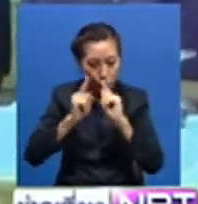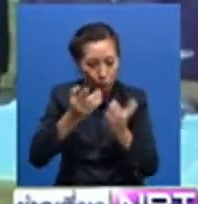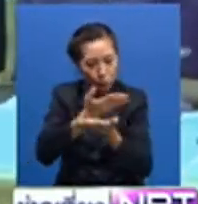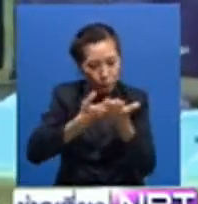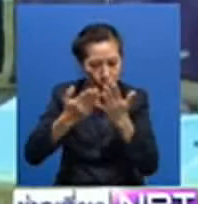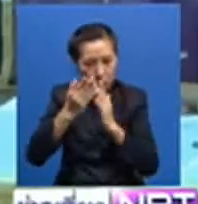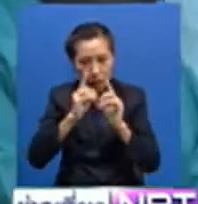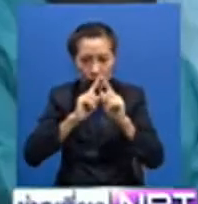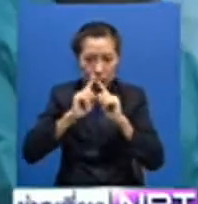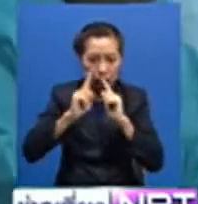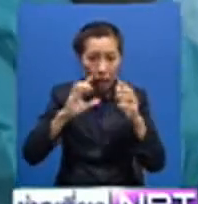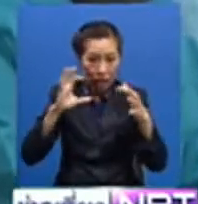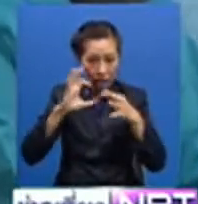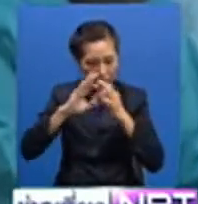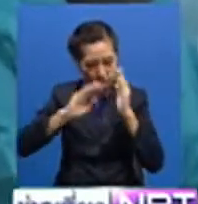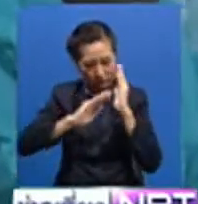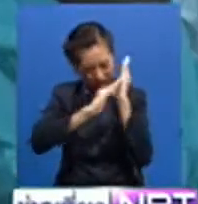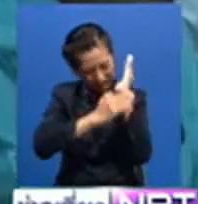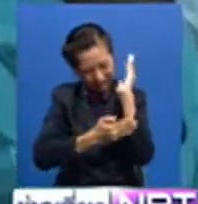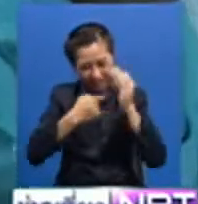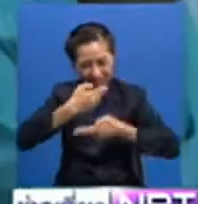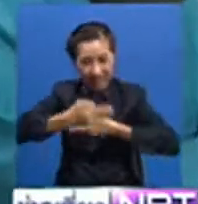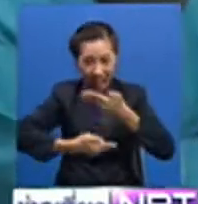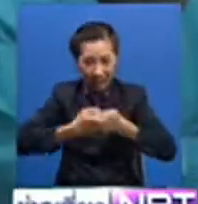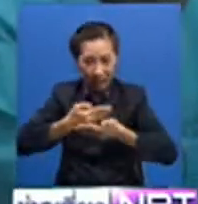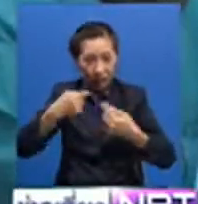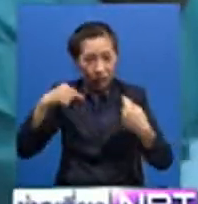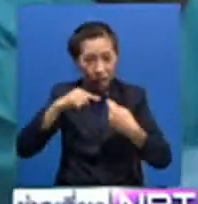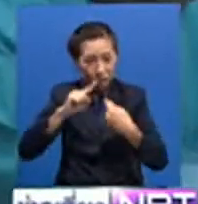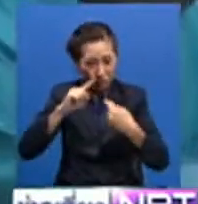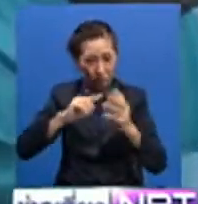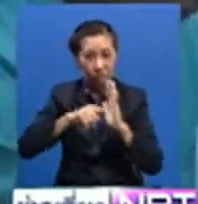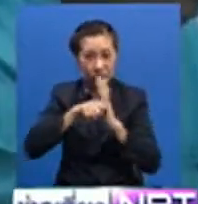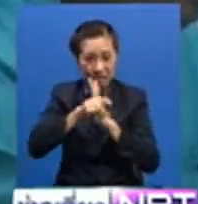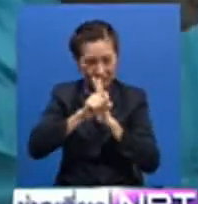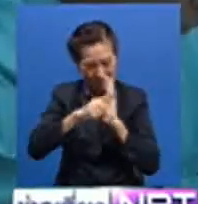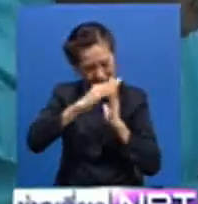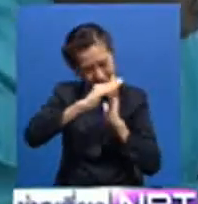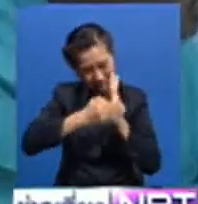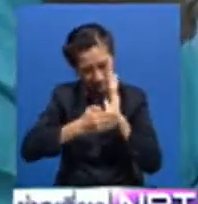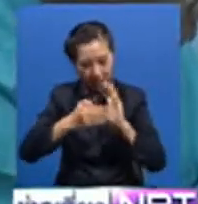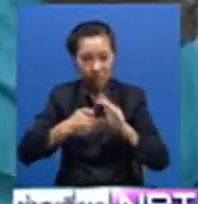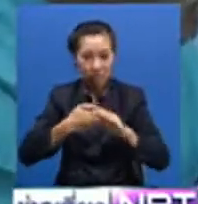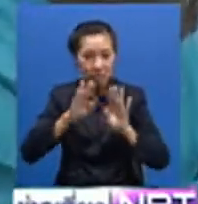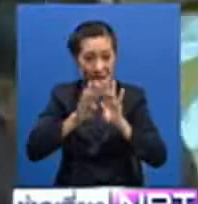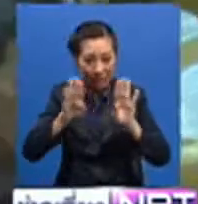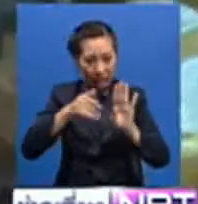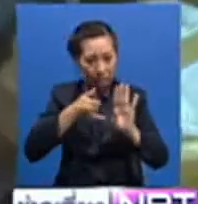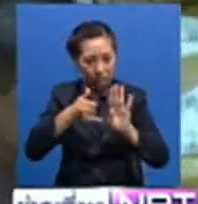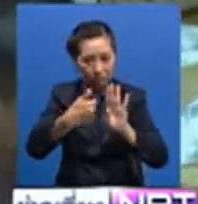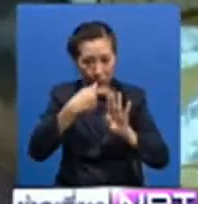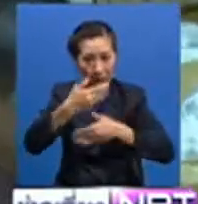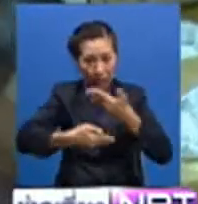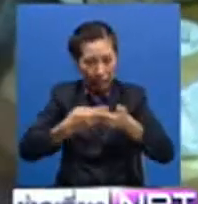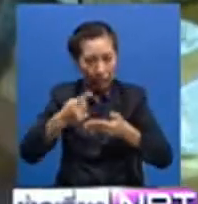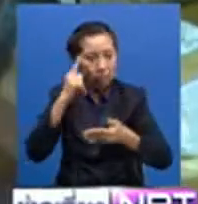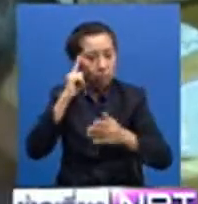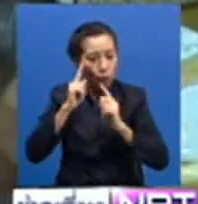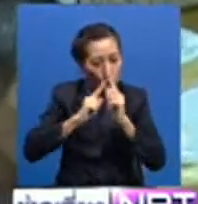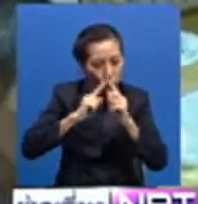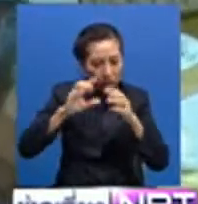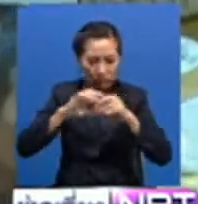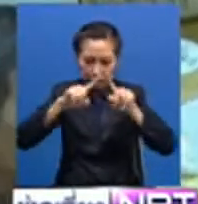การค้าขายบริเวณด่านชายแดนช่องสะงำอำเภอภูสิงห์จังหวัดศรีสะเกษทั้งการจัดทำเอกสารเดินทางเข้าออก